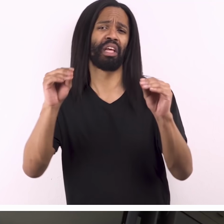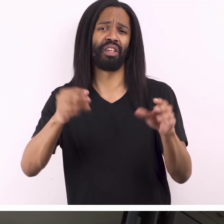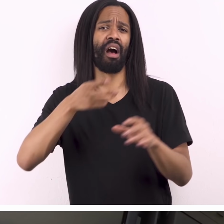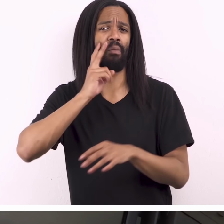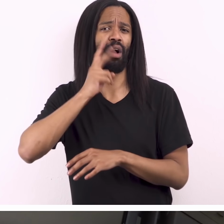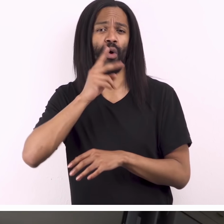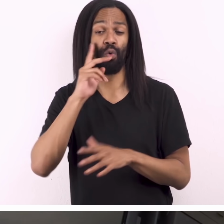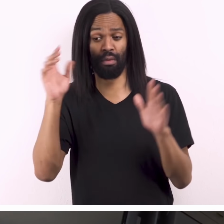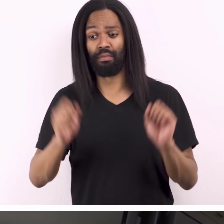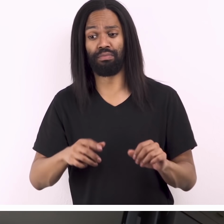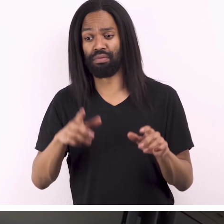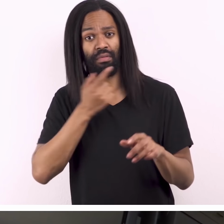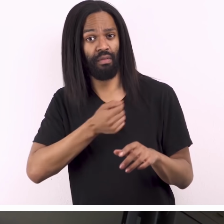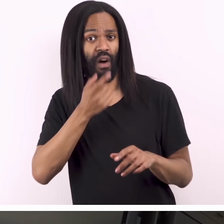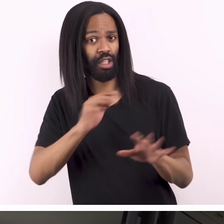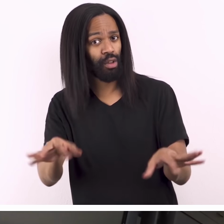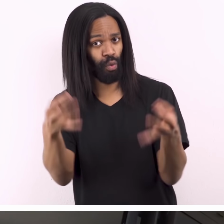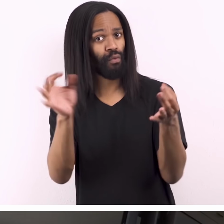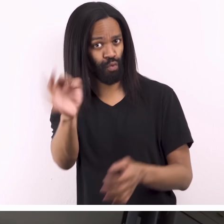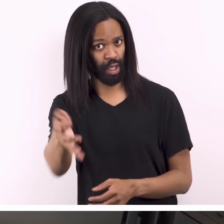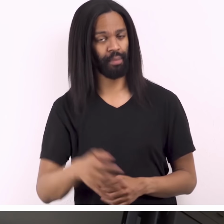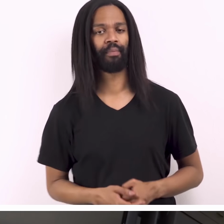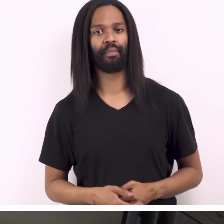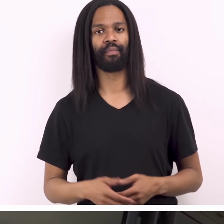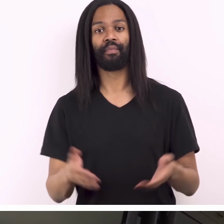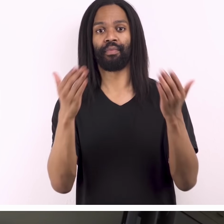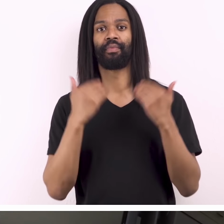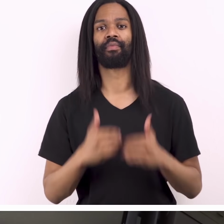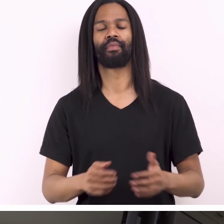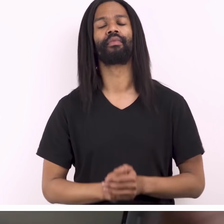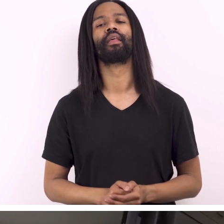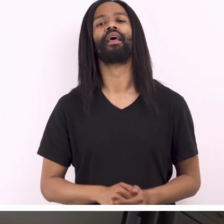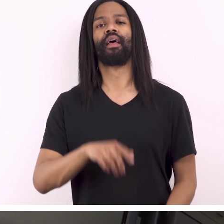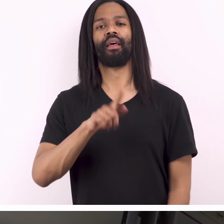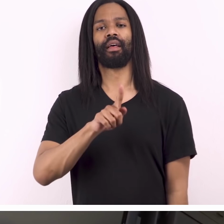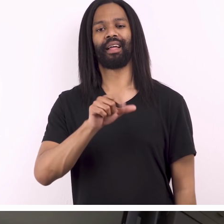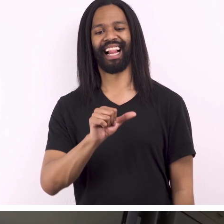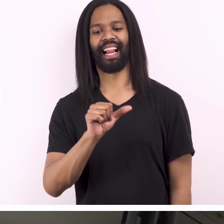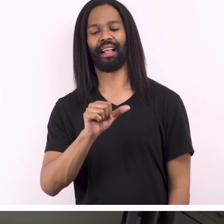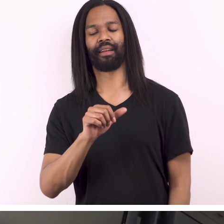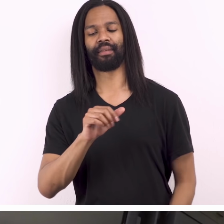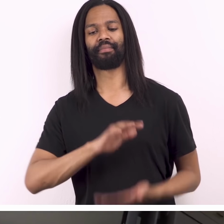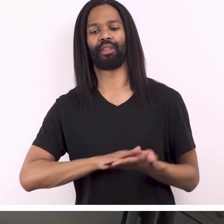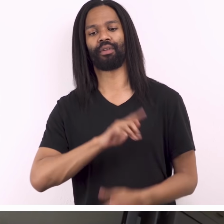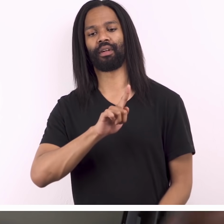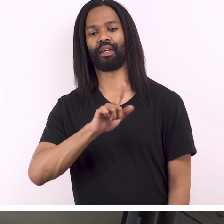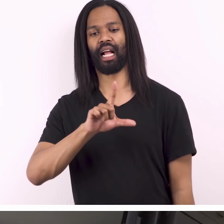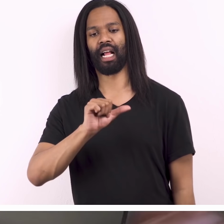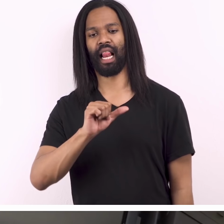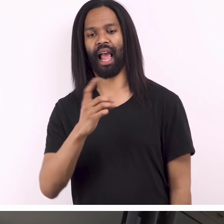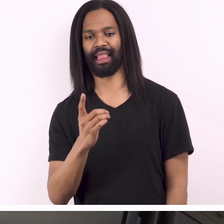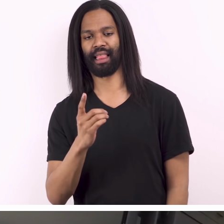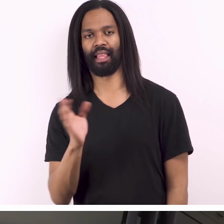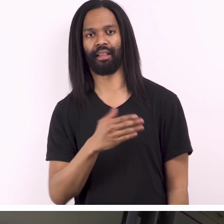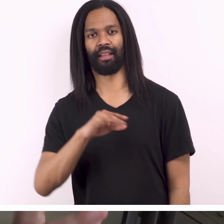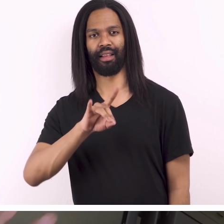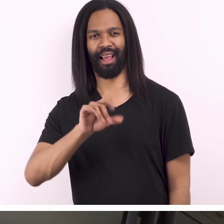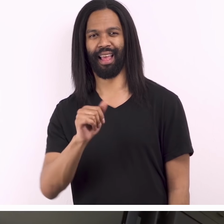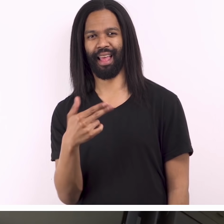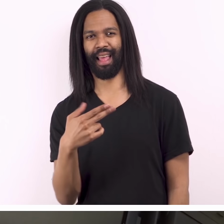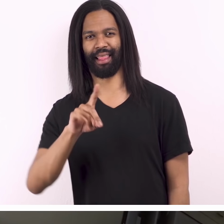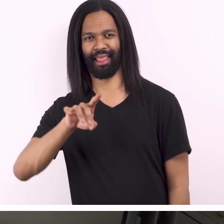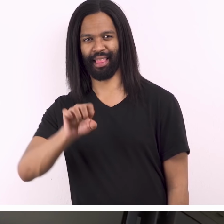voilà. Ensuite, on a le philodendron Onglad Hans. Le Glad Hans, vous le verrez, il a vraiment cette espèce d'effet allongé. Il n'est